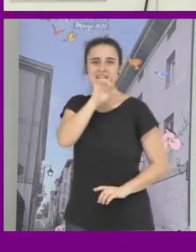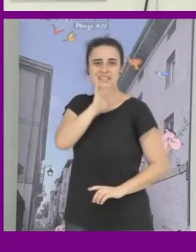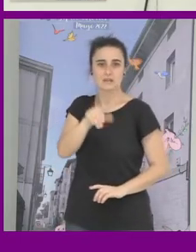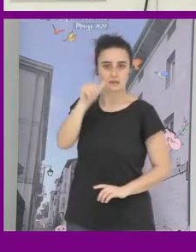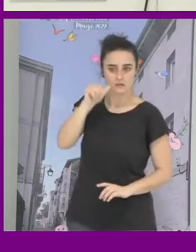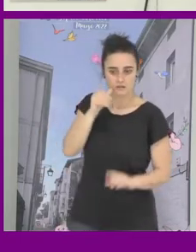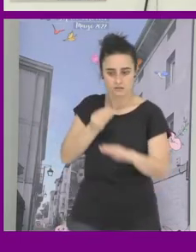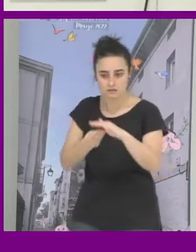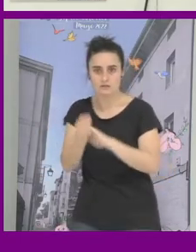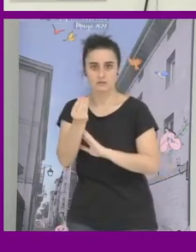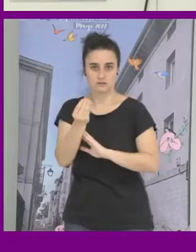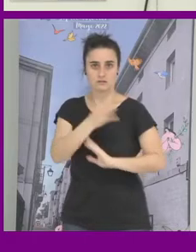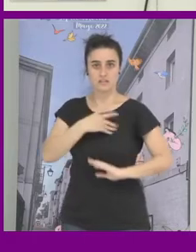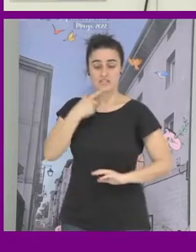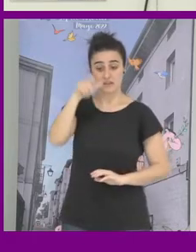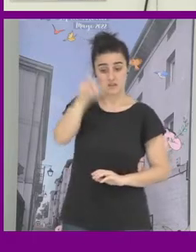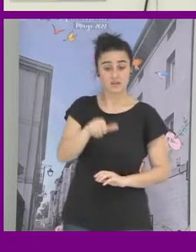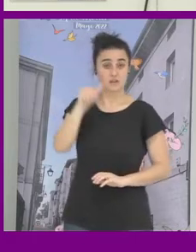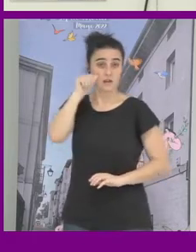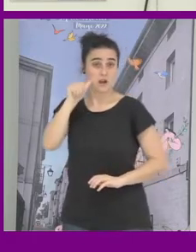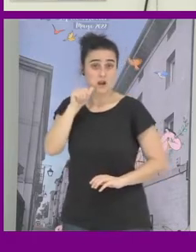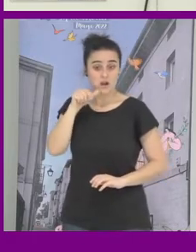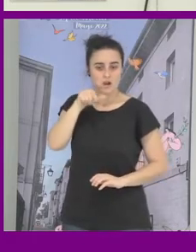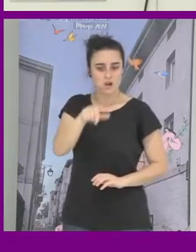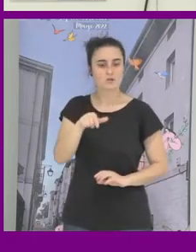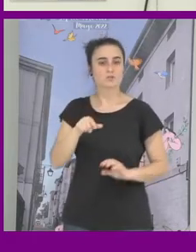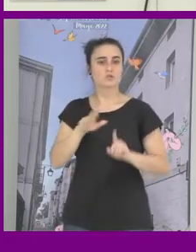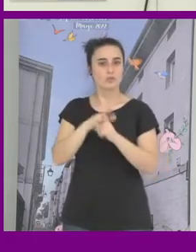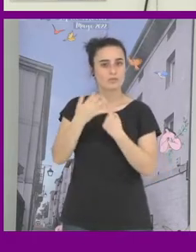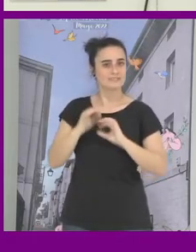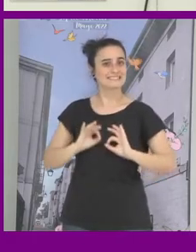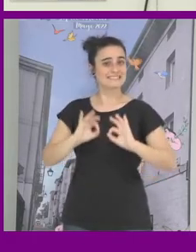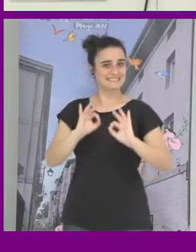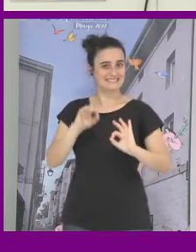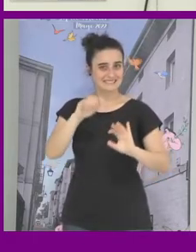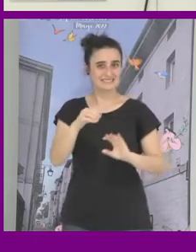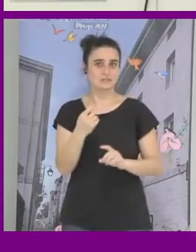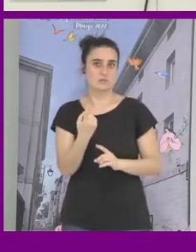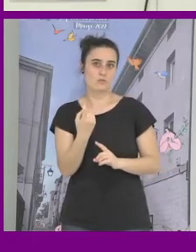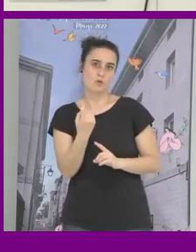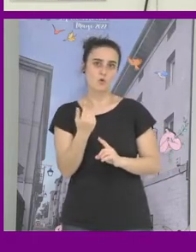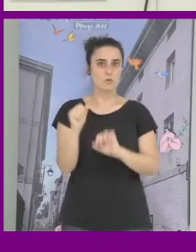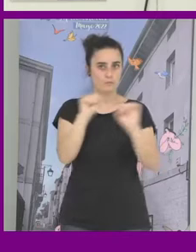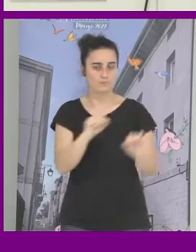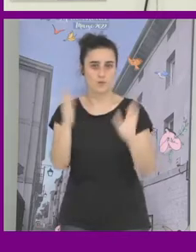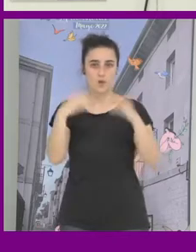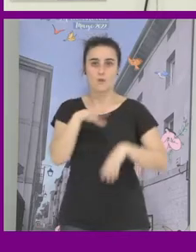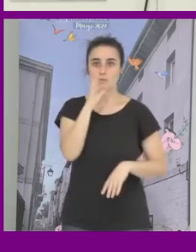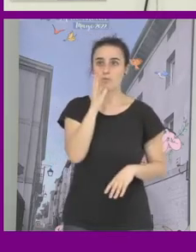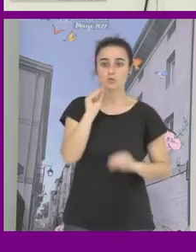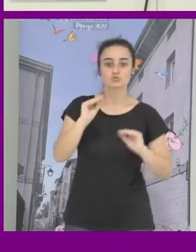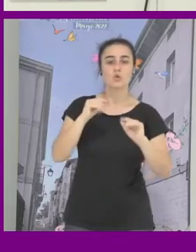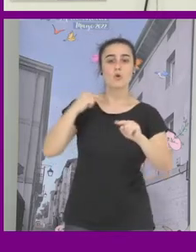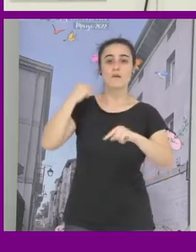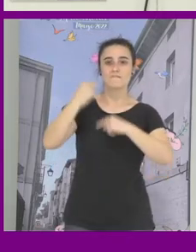jartzen du ama zaurduna, ba, egoera oso zaurgarri batean eta aitortza falta handiarekin. Bai, familia, jatorrizko